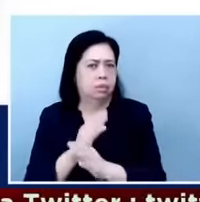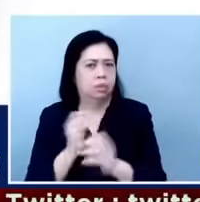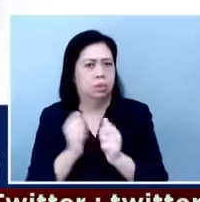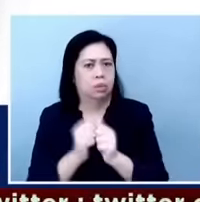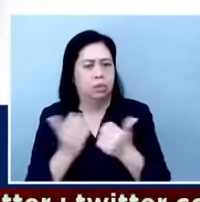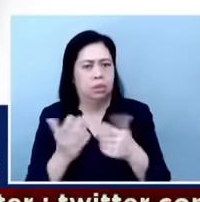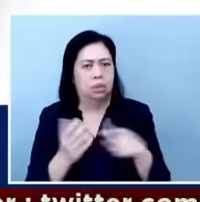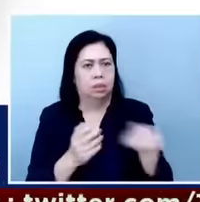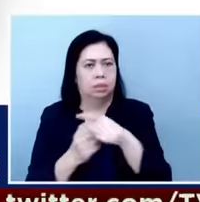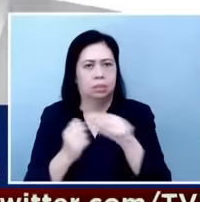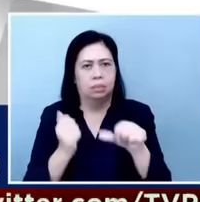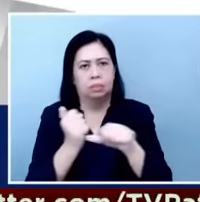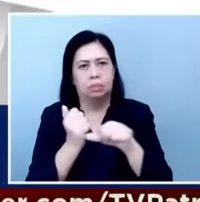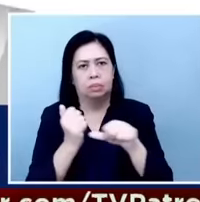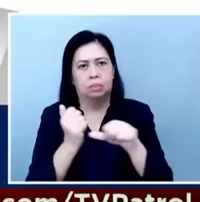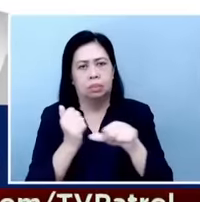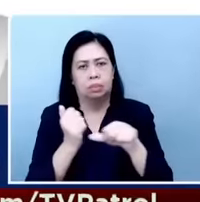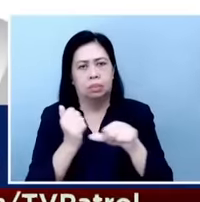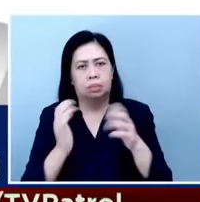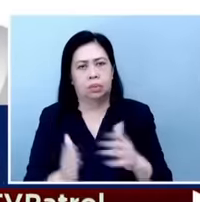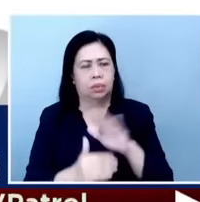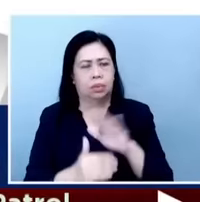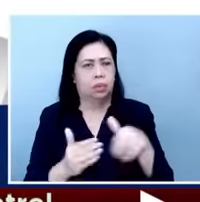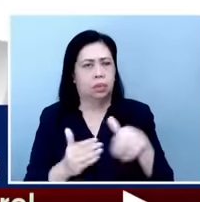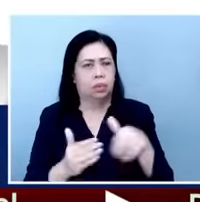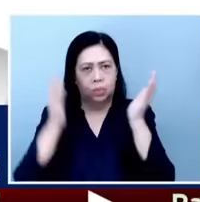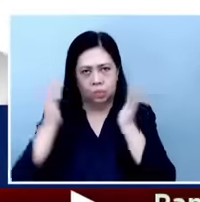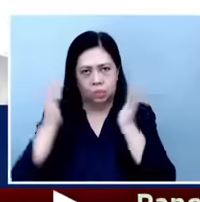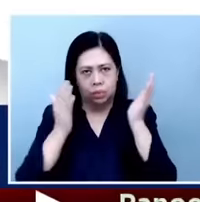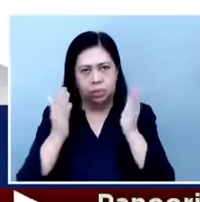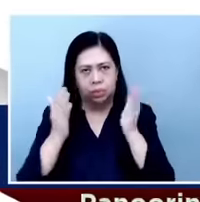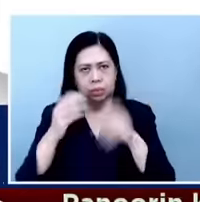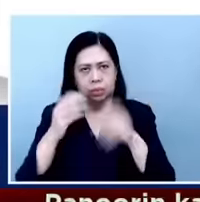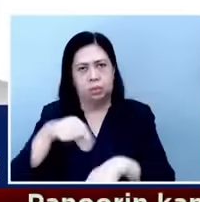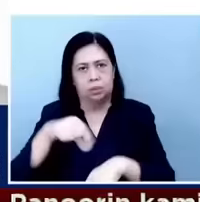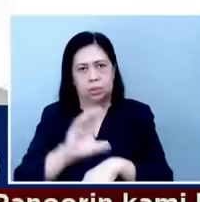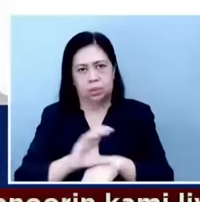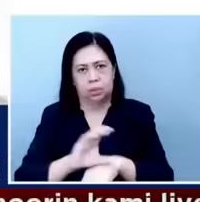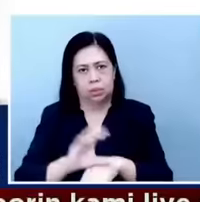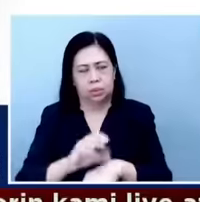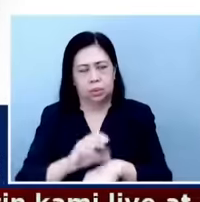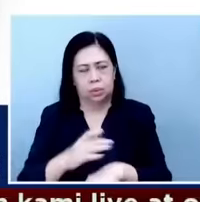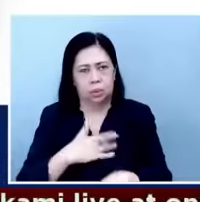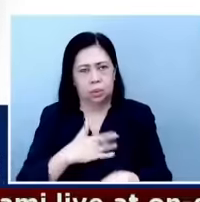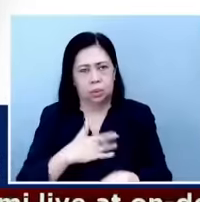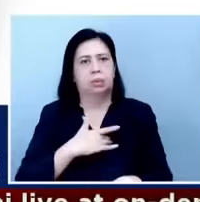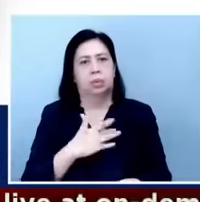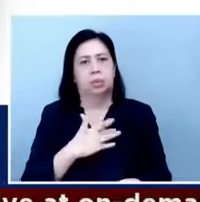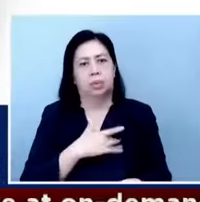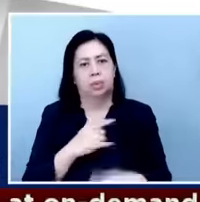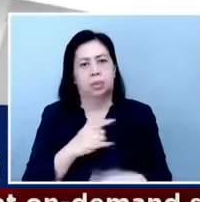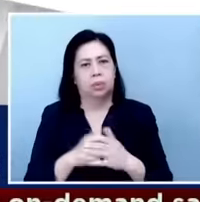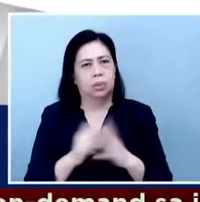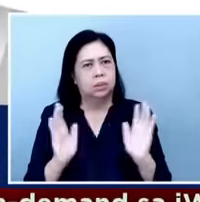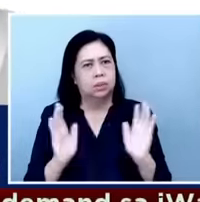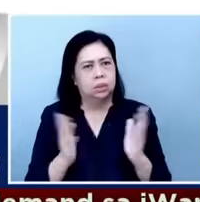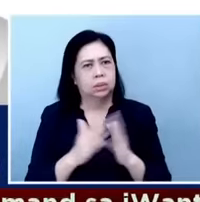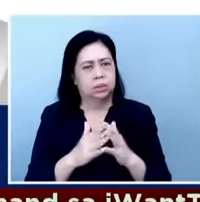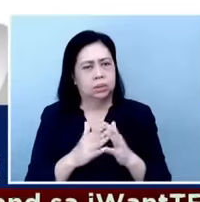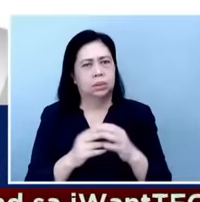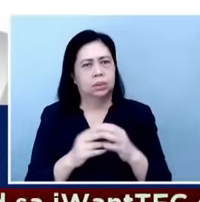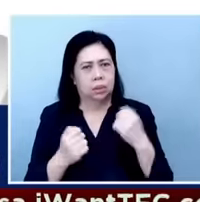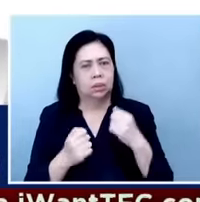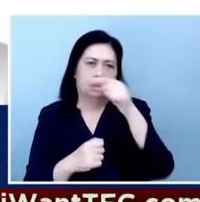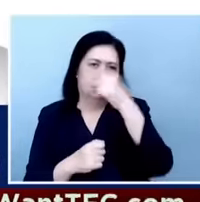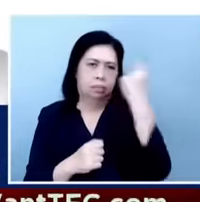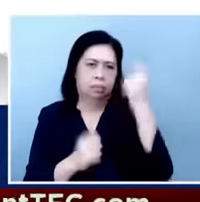Hijos del Nazarenos at iba pang naglilingkod sa simbahan. Naramdaman din niya ang anyay tila paggamit sa kanya ng Nazareno